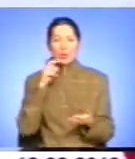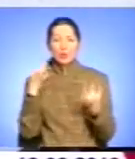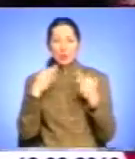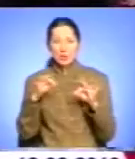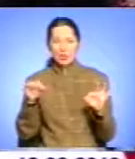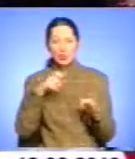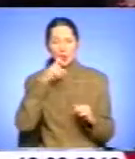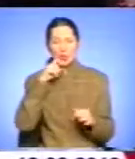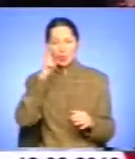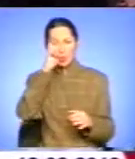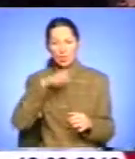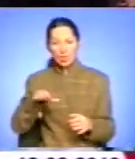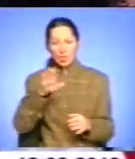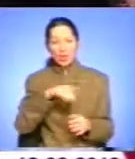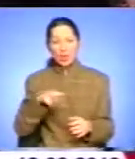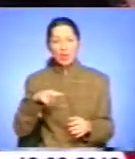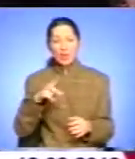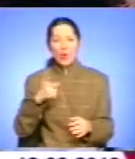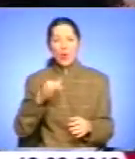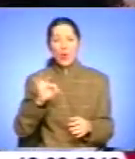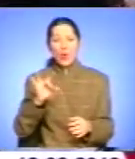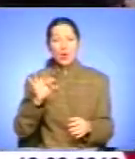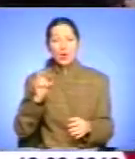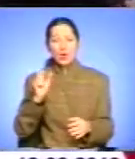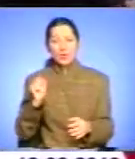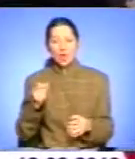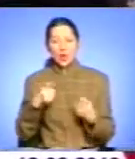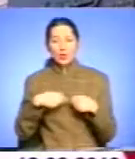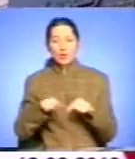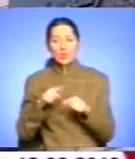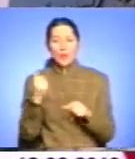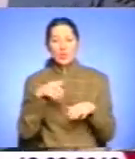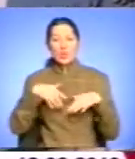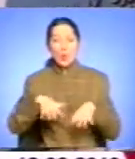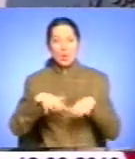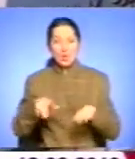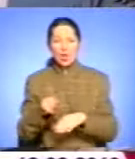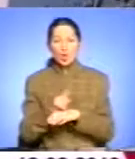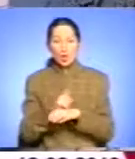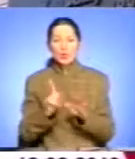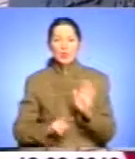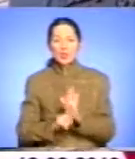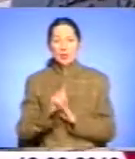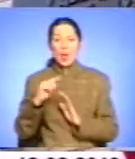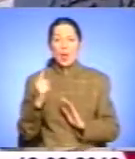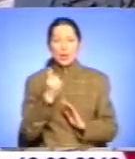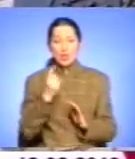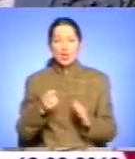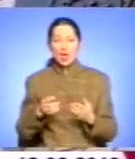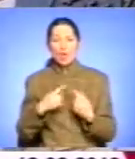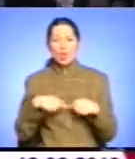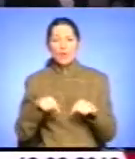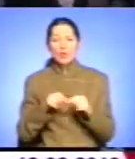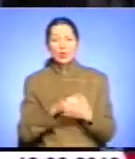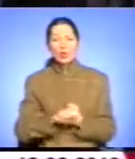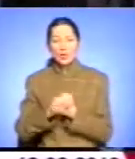держави. Левко Горохівський організовував перші мітинги у Тернополі, засновував перші товариства і спілки –